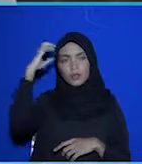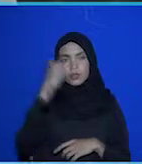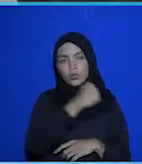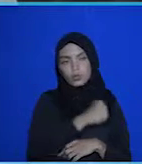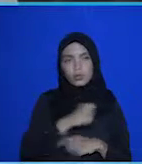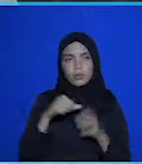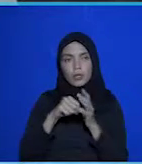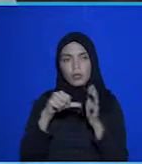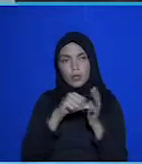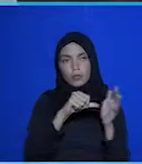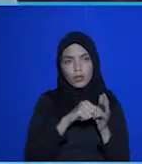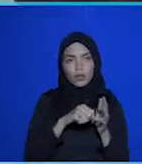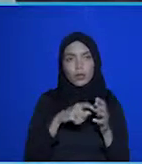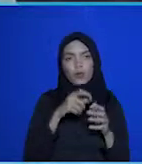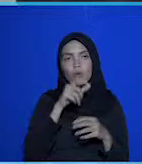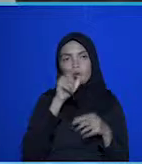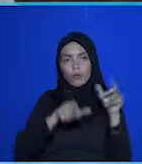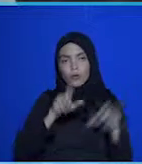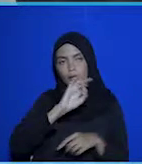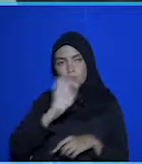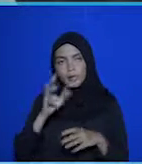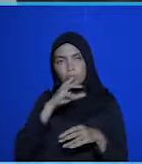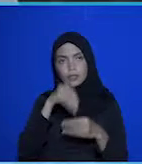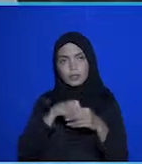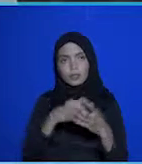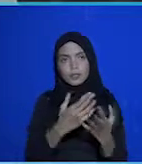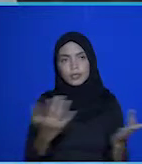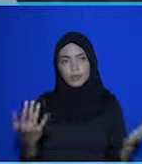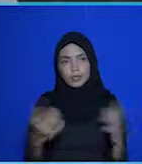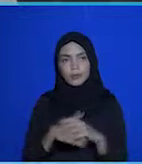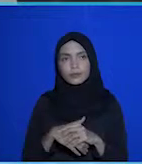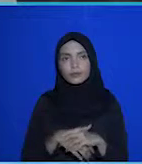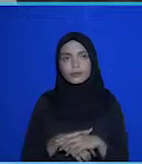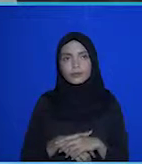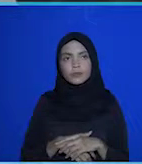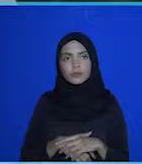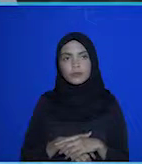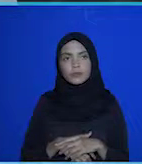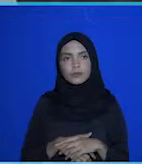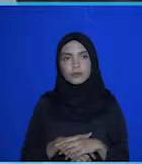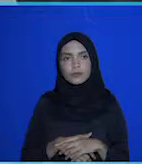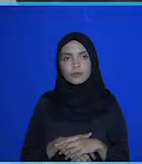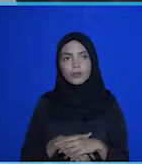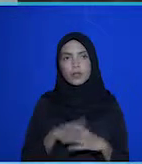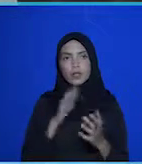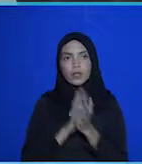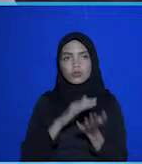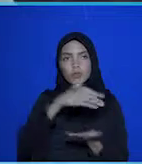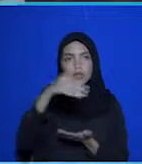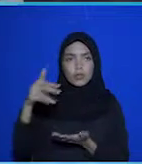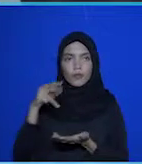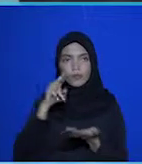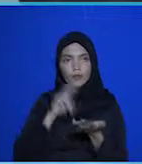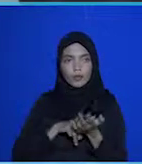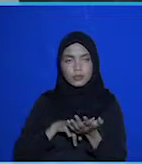lainnya, termasuk dari komponen masyarakat, begitu, untuk melakukan proses pendampingan dan verifikasi data sampai masa tanggap darurat